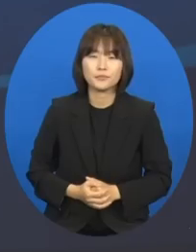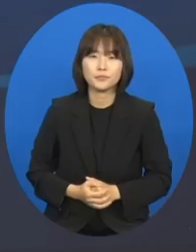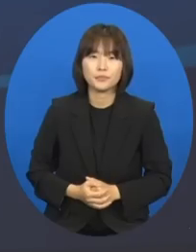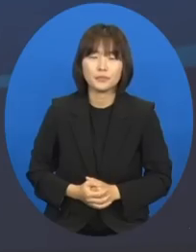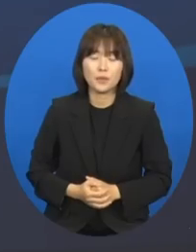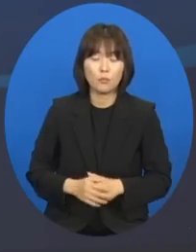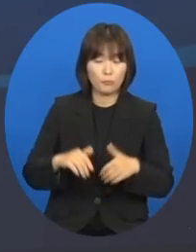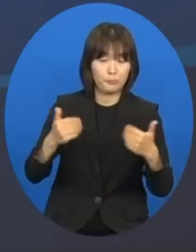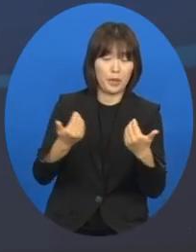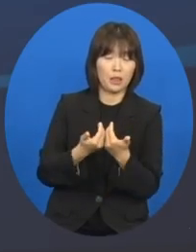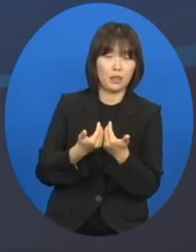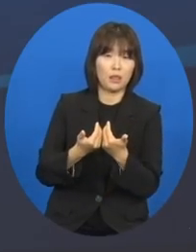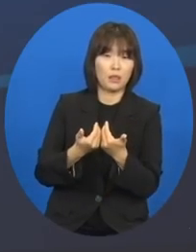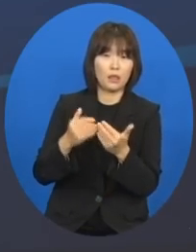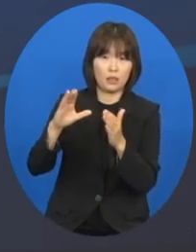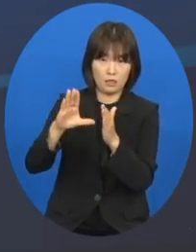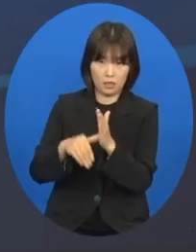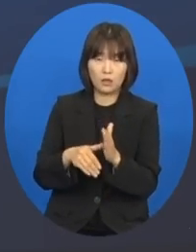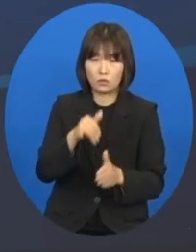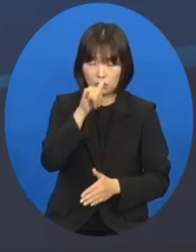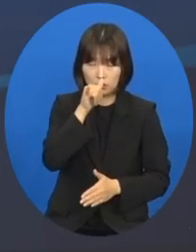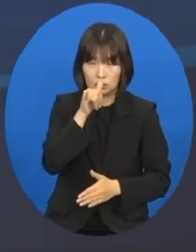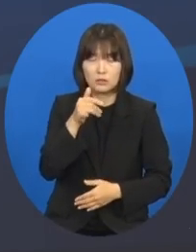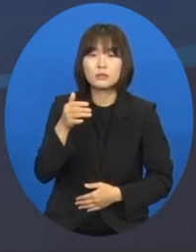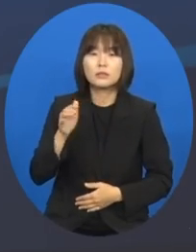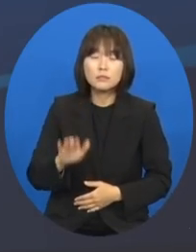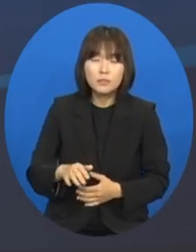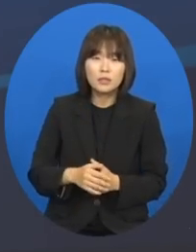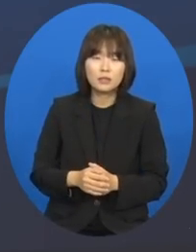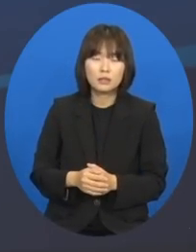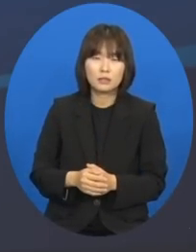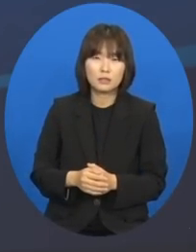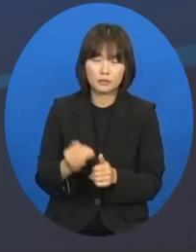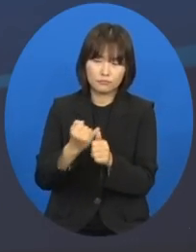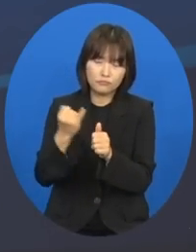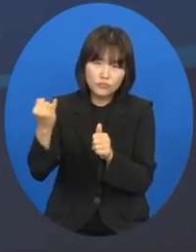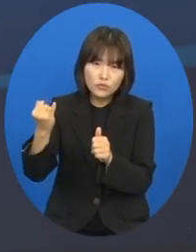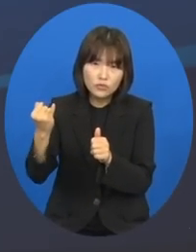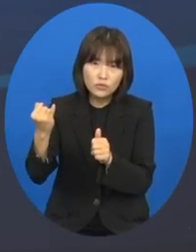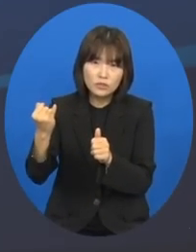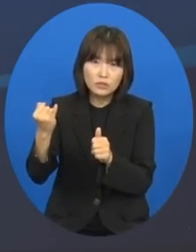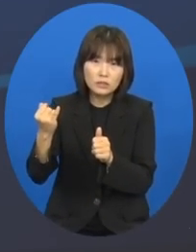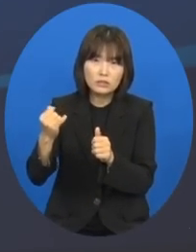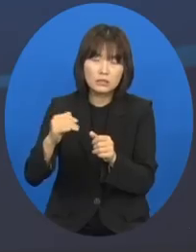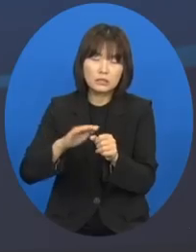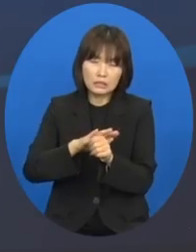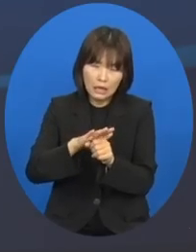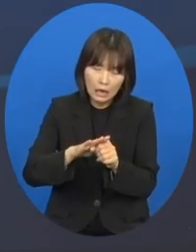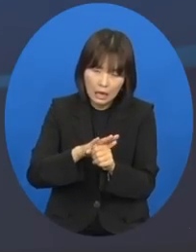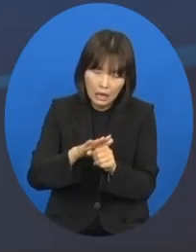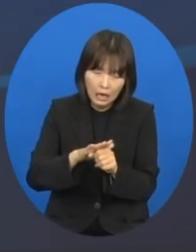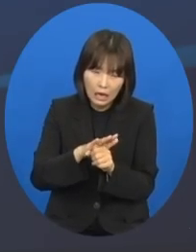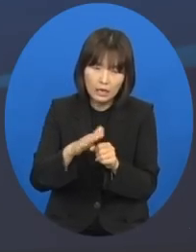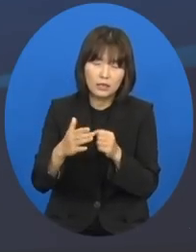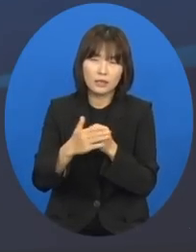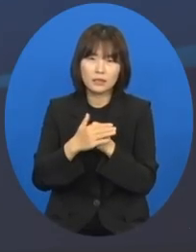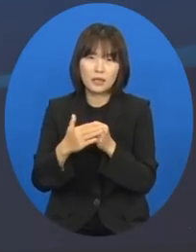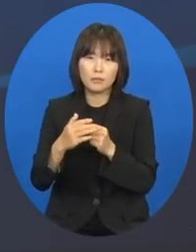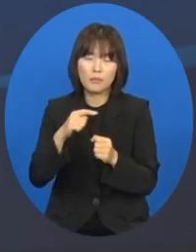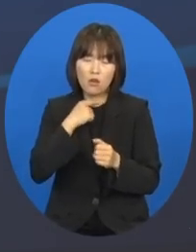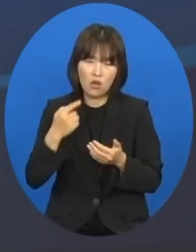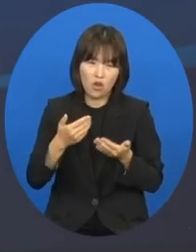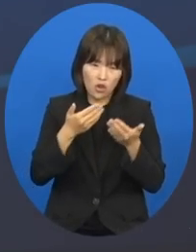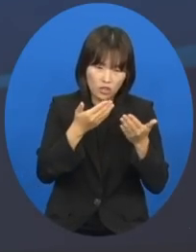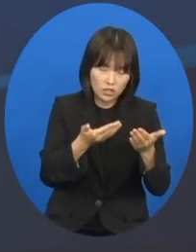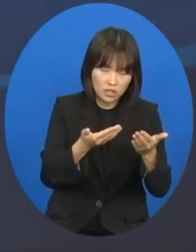정반대일 때도 있어요 너무나 많은 아내들이 사랑해서 헌신했는데 인생의 세월이 5년 10년